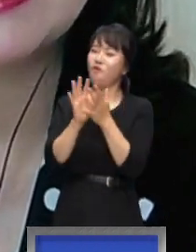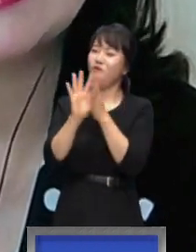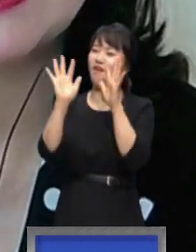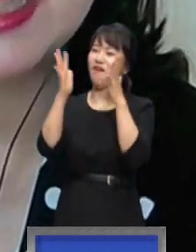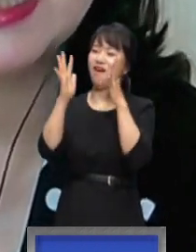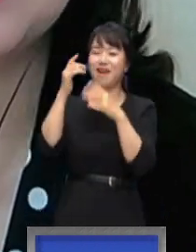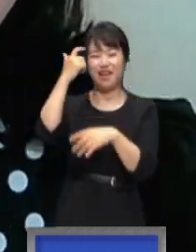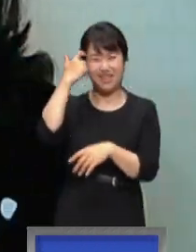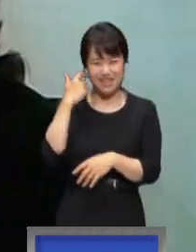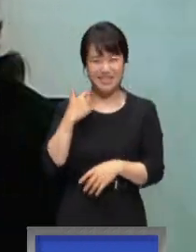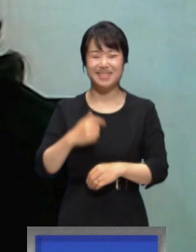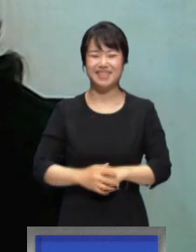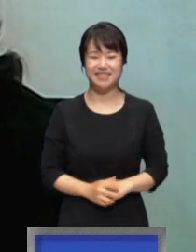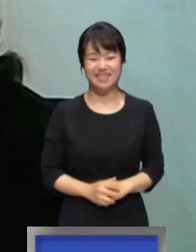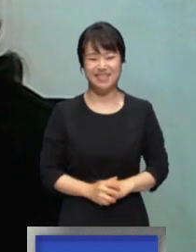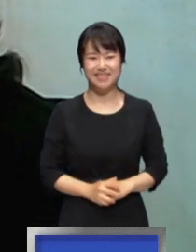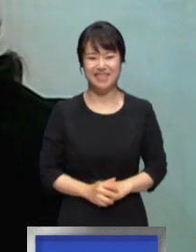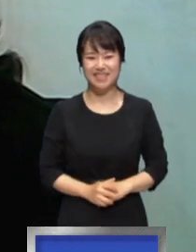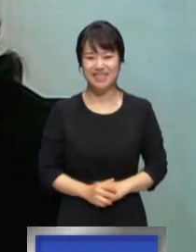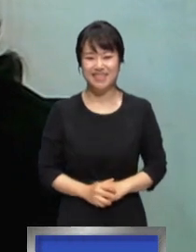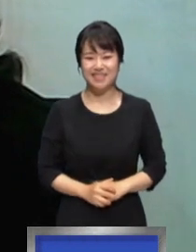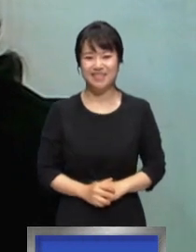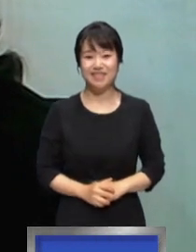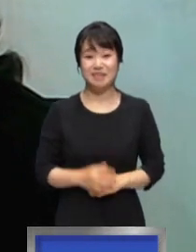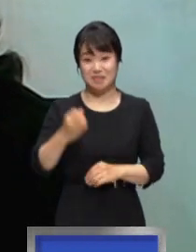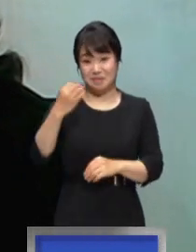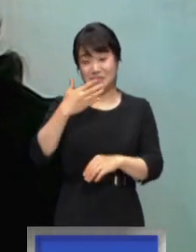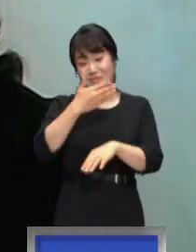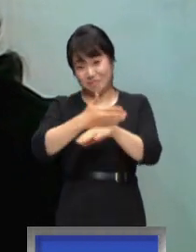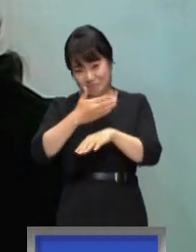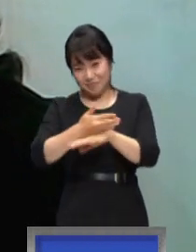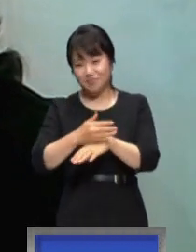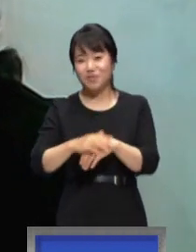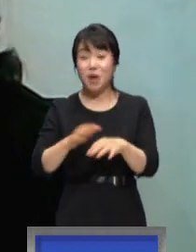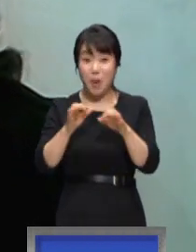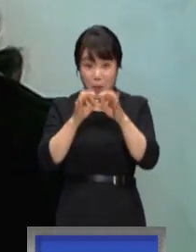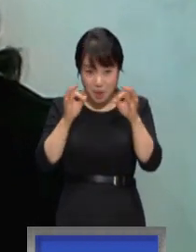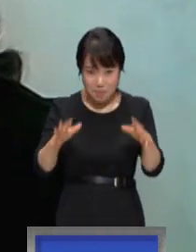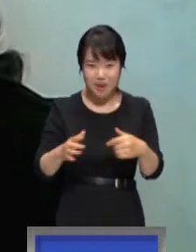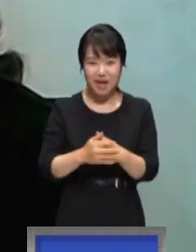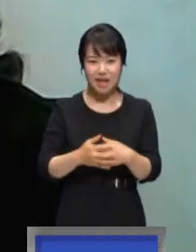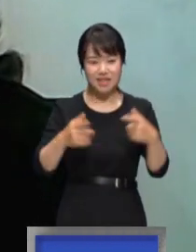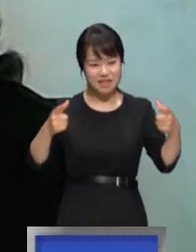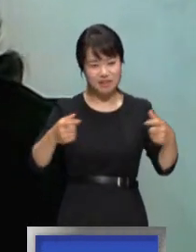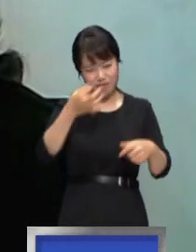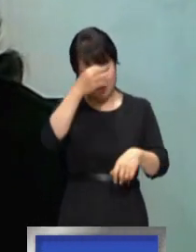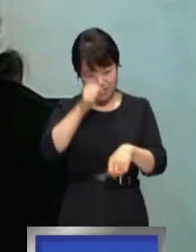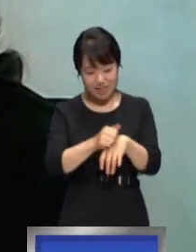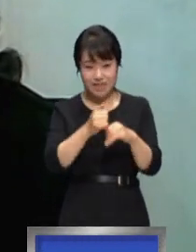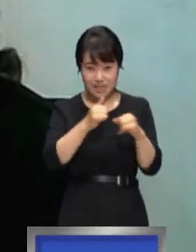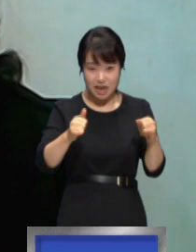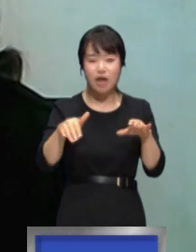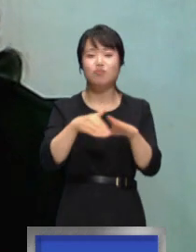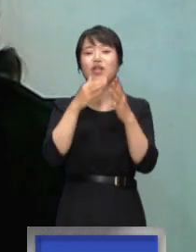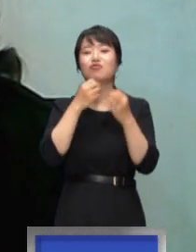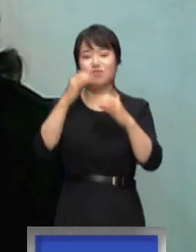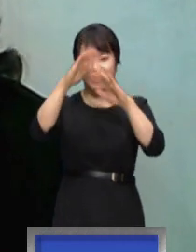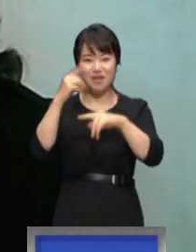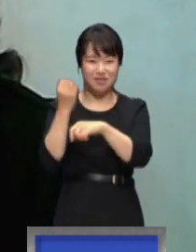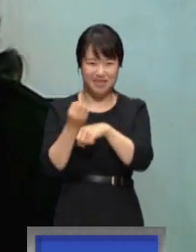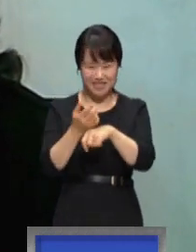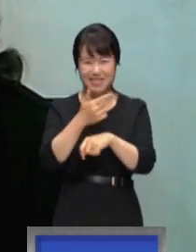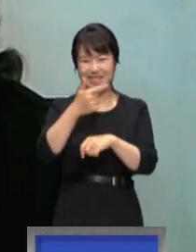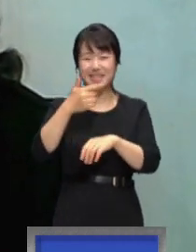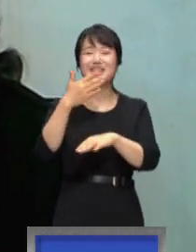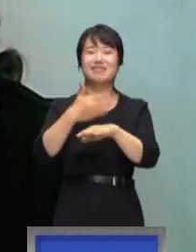드립니다. 이상입니다. 네, 여기까지 듣겠습니다. 네, 오랜만에 지역 전문가들이 기획한 문화축제에 대해 운현선